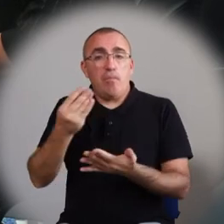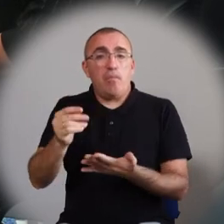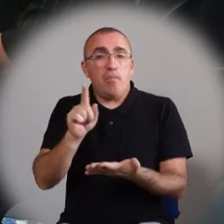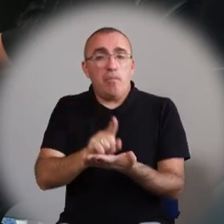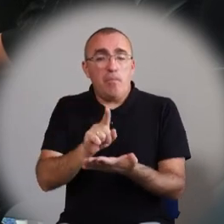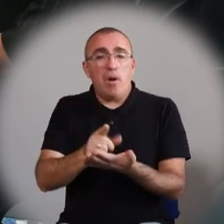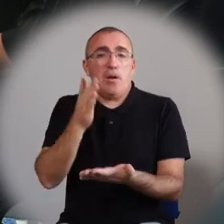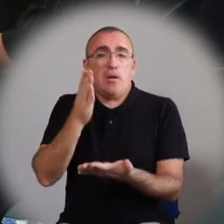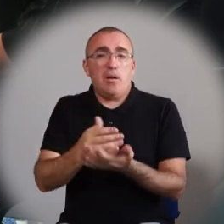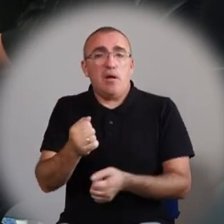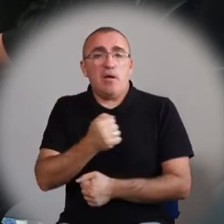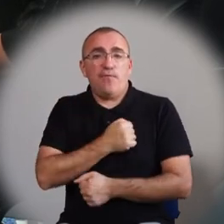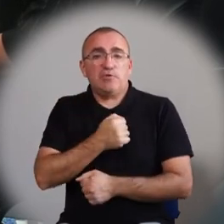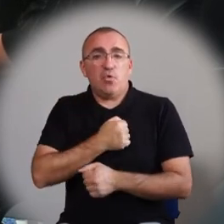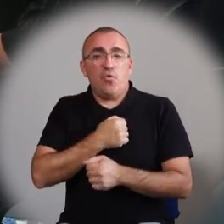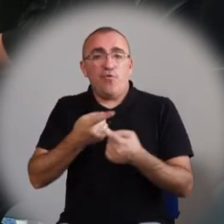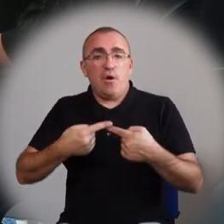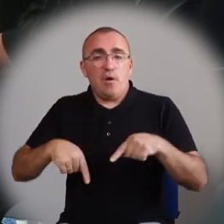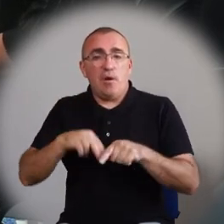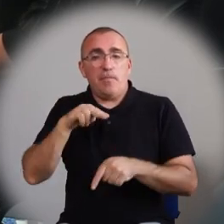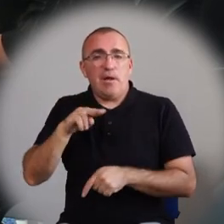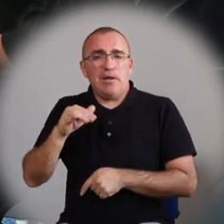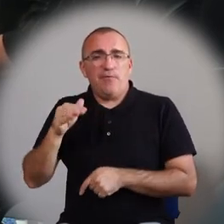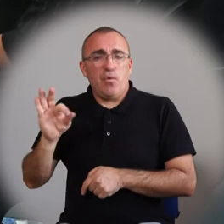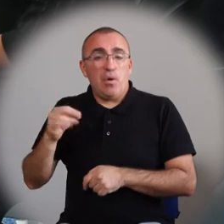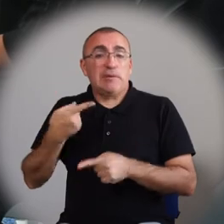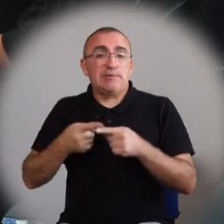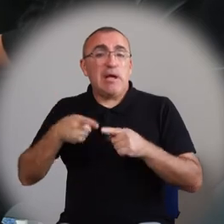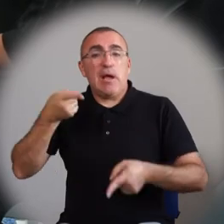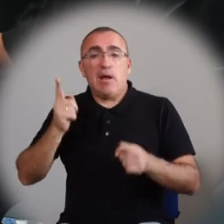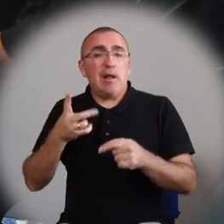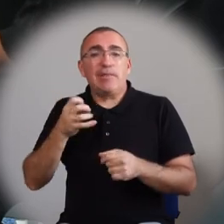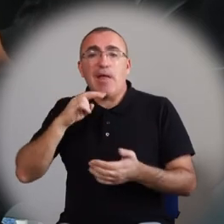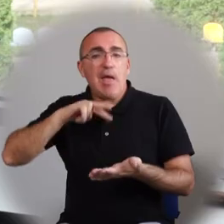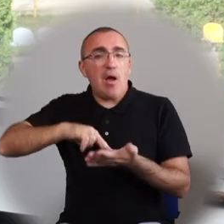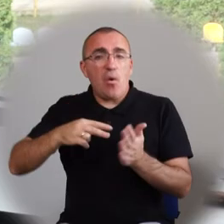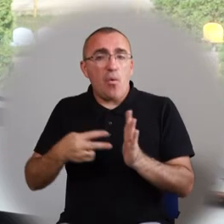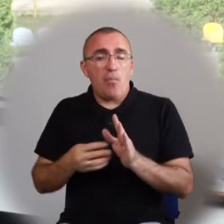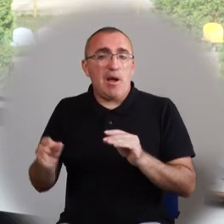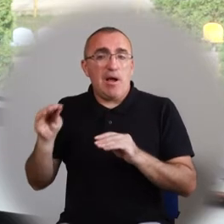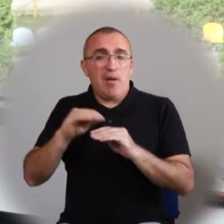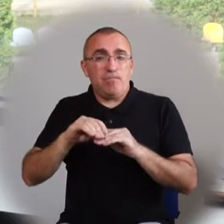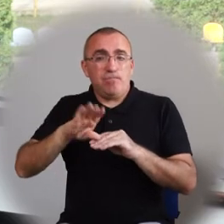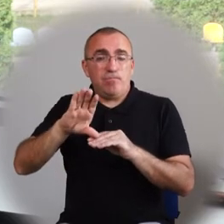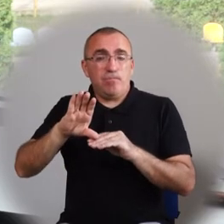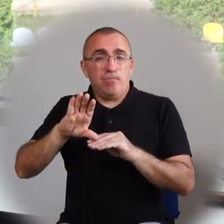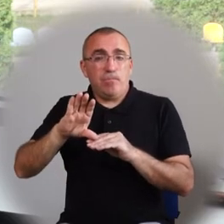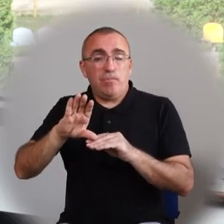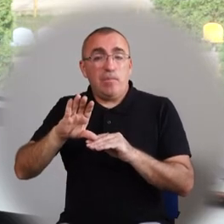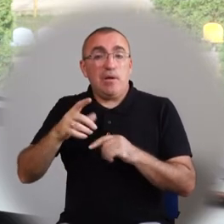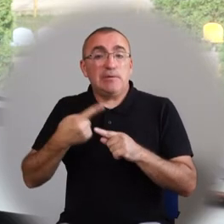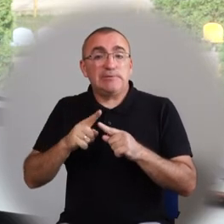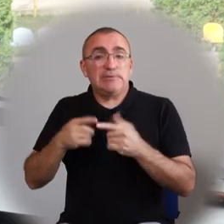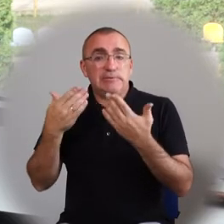з найбільших платників податків є військова частина, тобто ПДФО. Але ж це реально не економічна складова